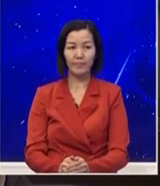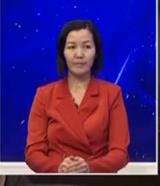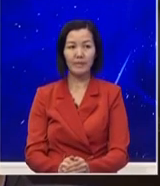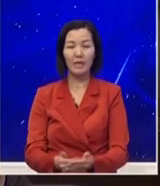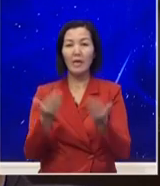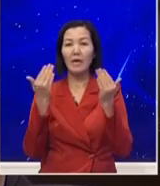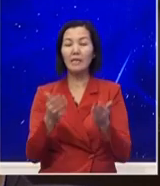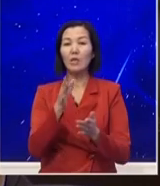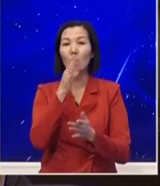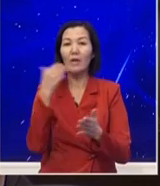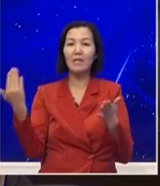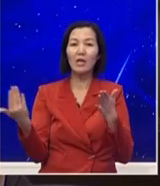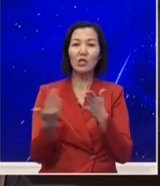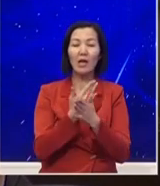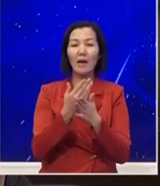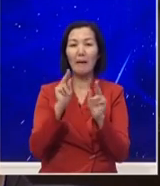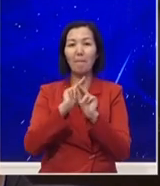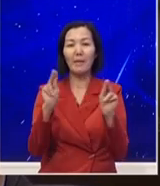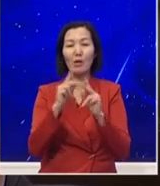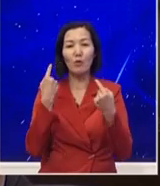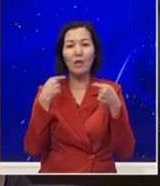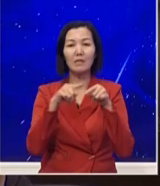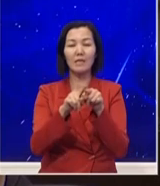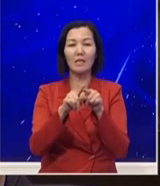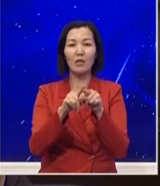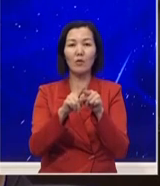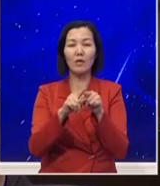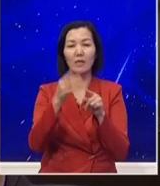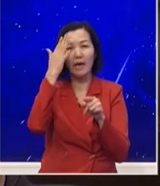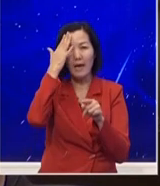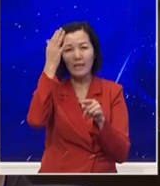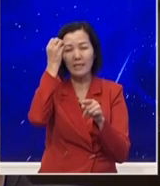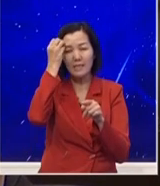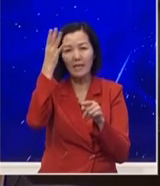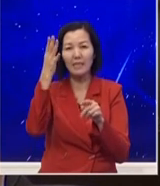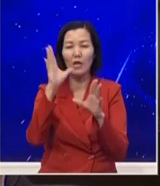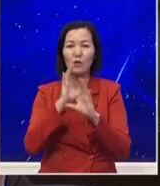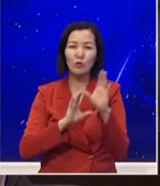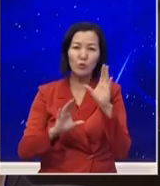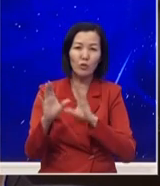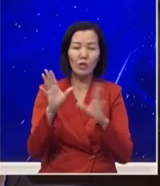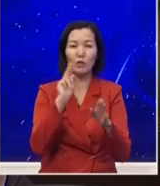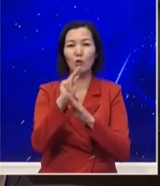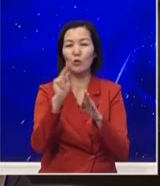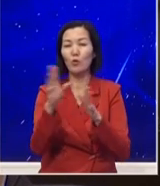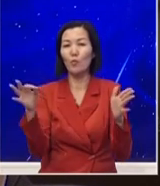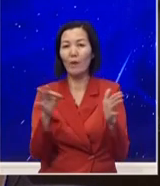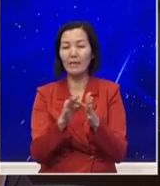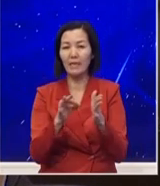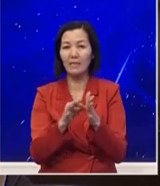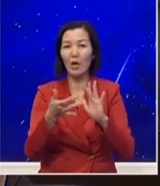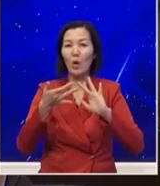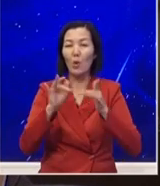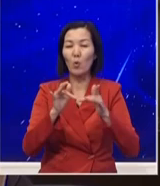Қазіргі замандағы жаңа инновациялық педагогикалық технологияны әдіс-тәсілдерді студенттерге тиімді үйрету мақсатында